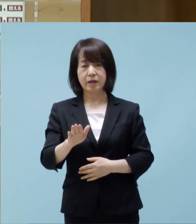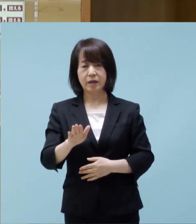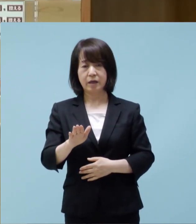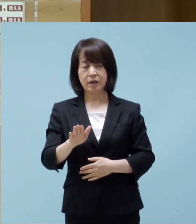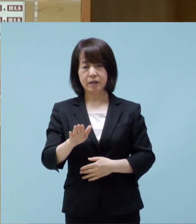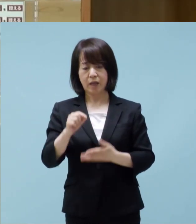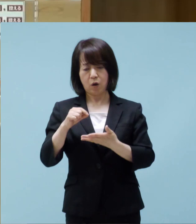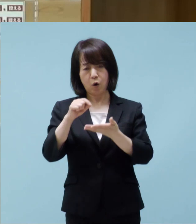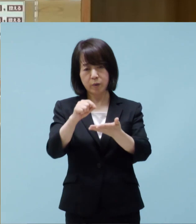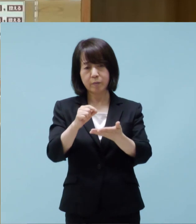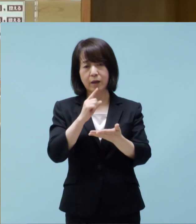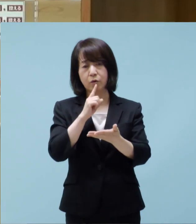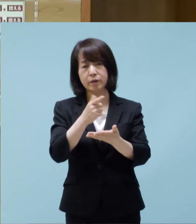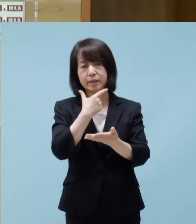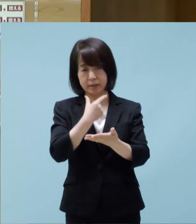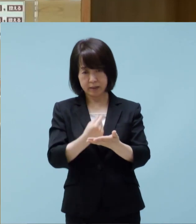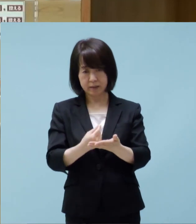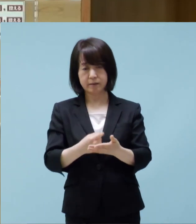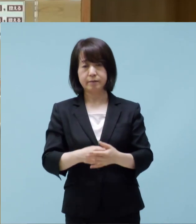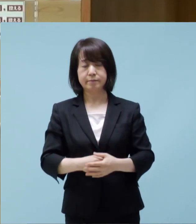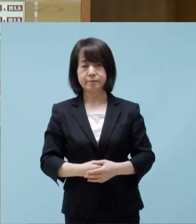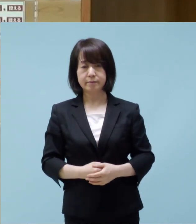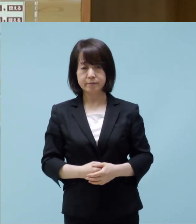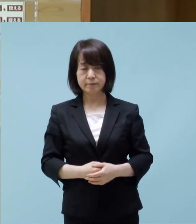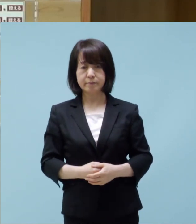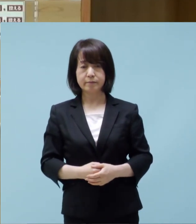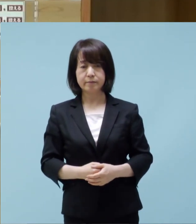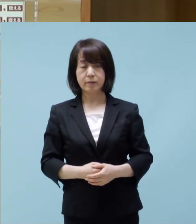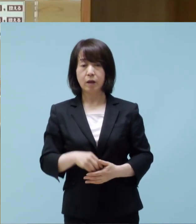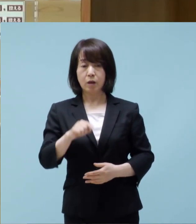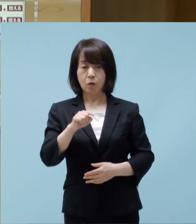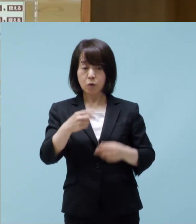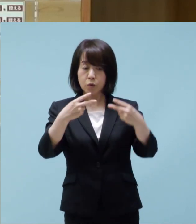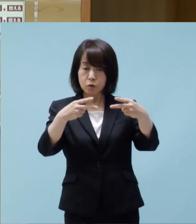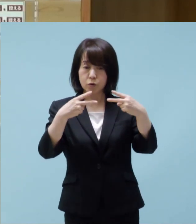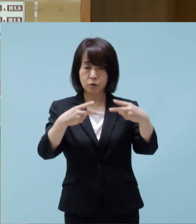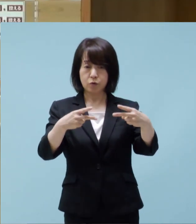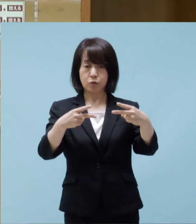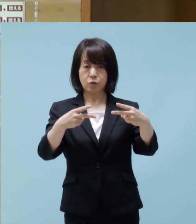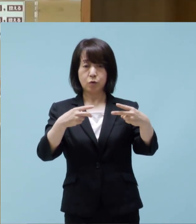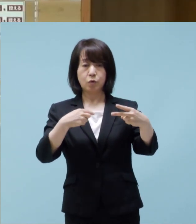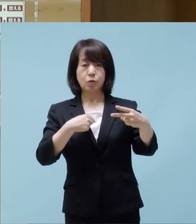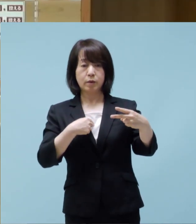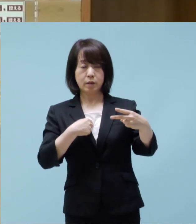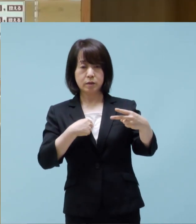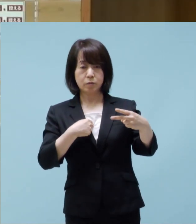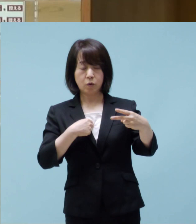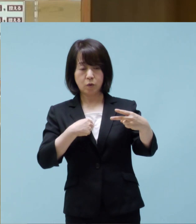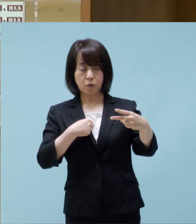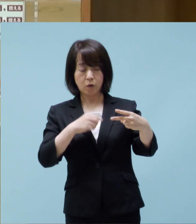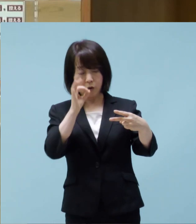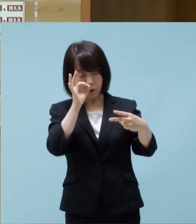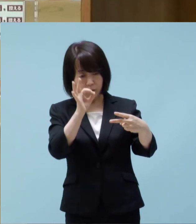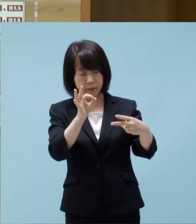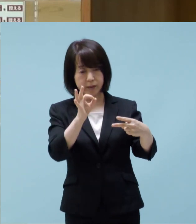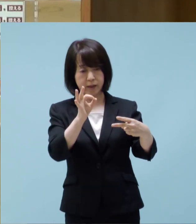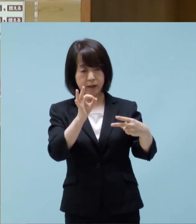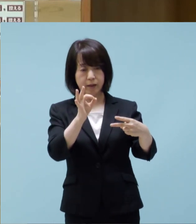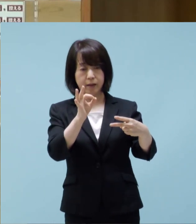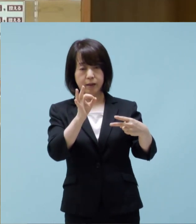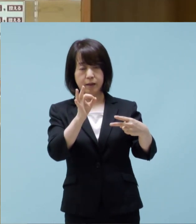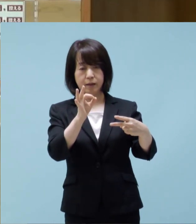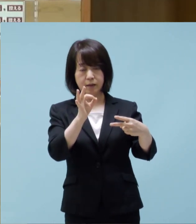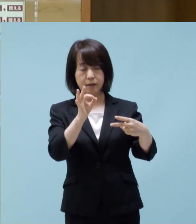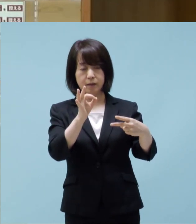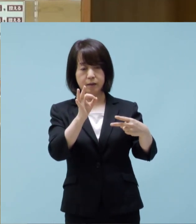たいと思ってます。まあ、このニュース、私も、拝見しましてですね、本来